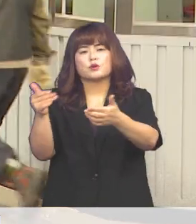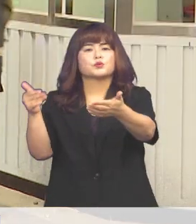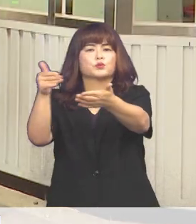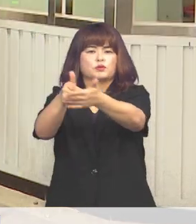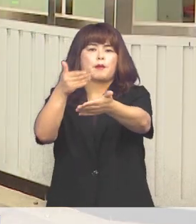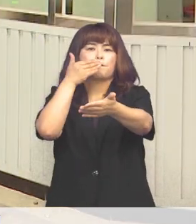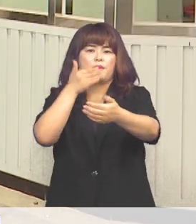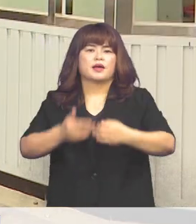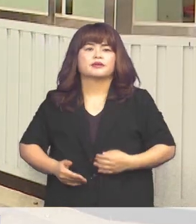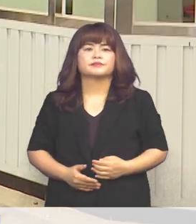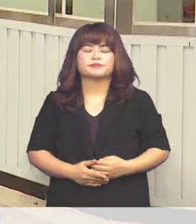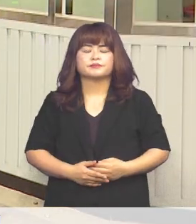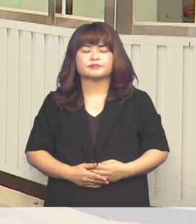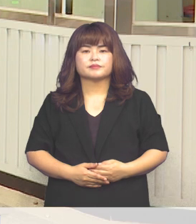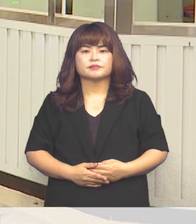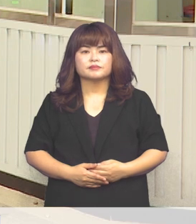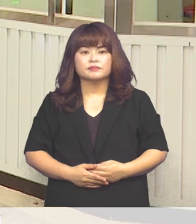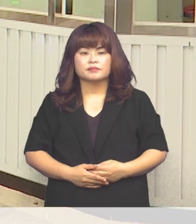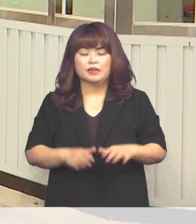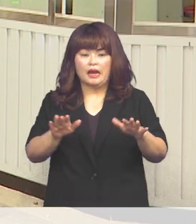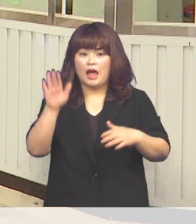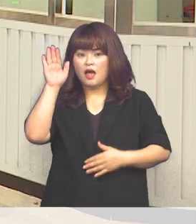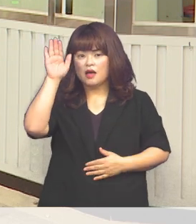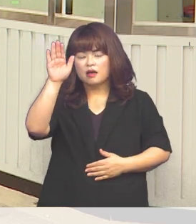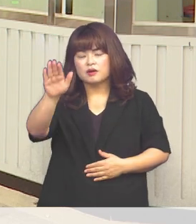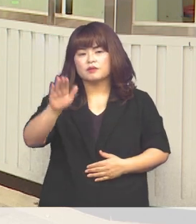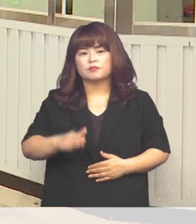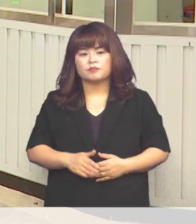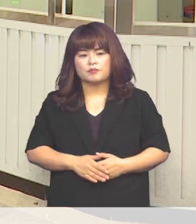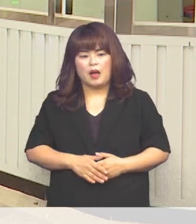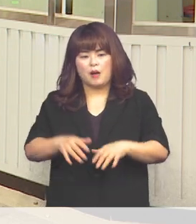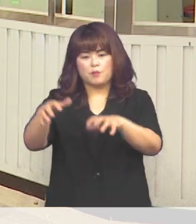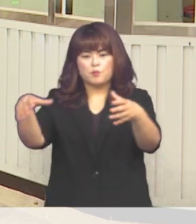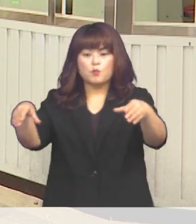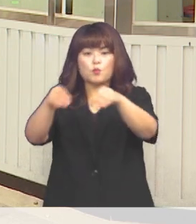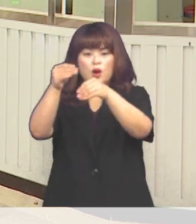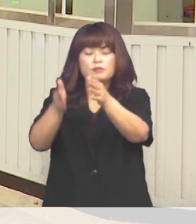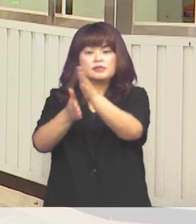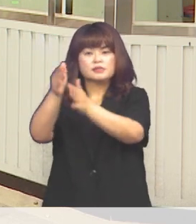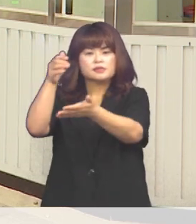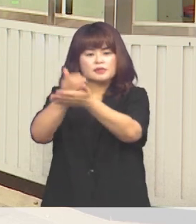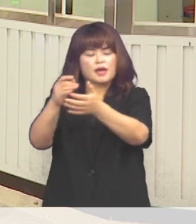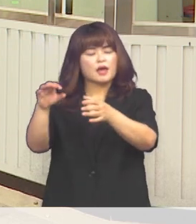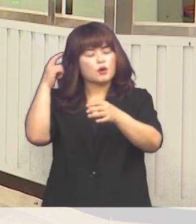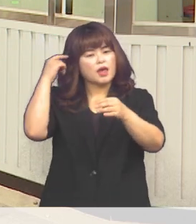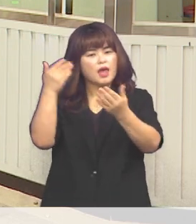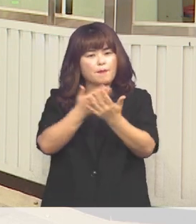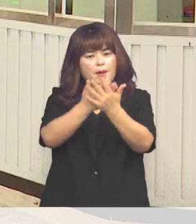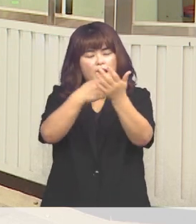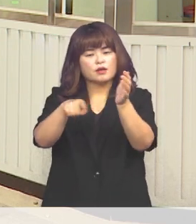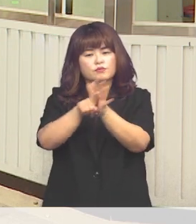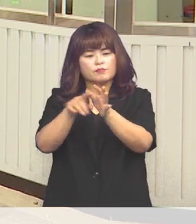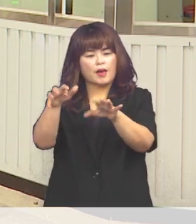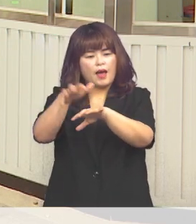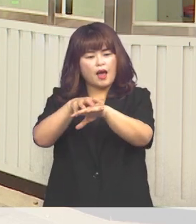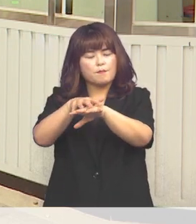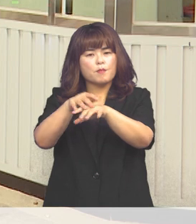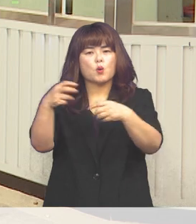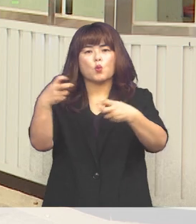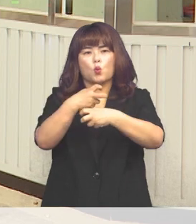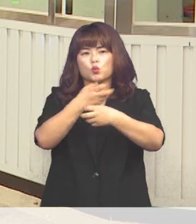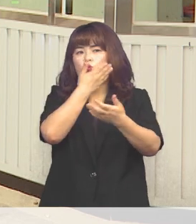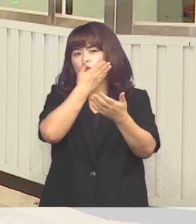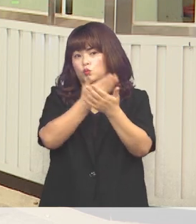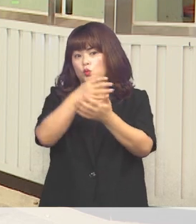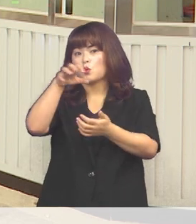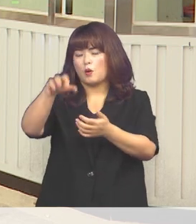매우 빨리 도착할 수 있게 됩니다. 그래서 앞으로 플랫폼 시티 개발과 연계해서 교통